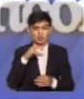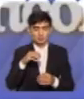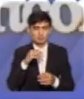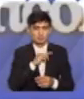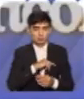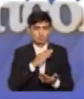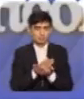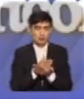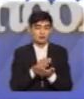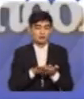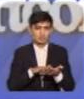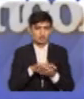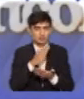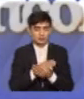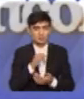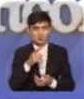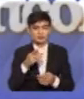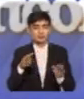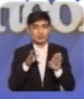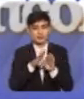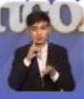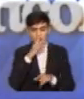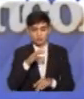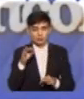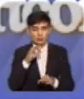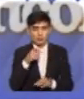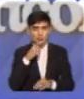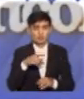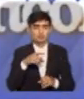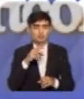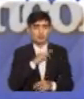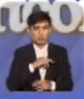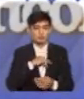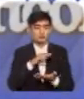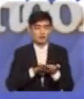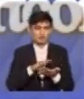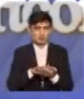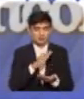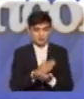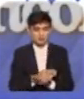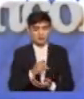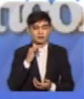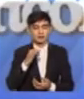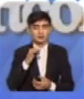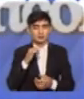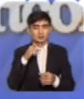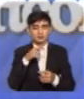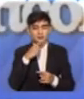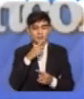жатыр. Перинаталдық орталық жабылмайды. Ол қажетті деңгейде өзінің жұмысын жасап жатыр. Ал сіз атап